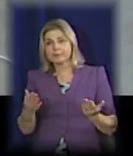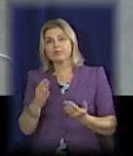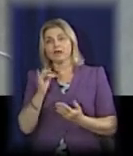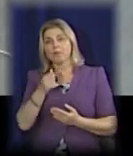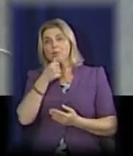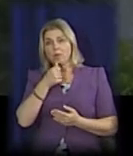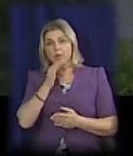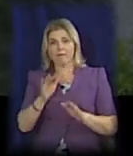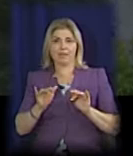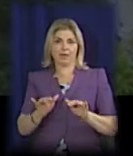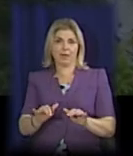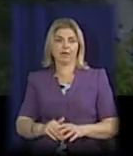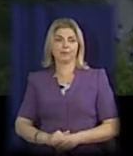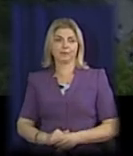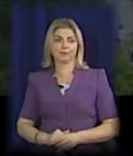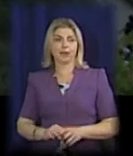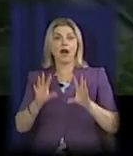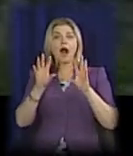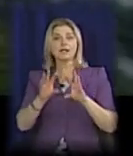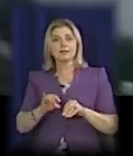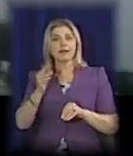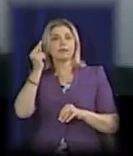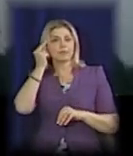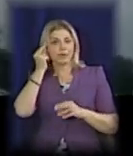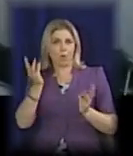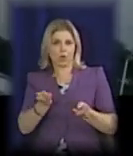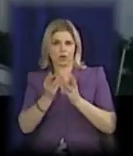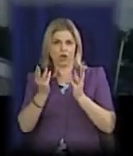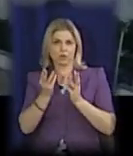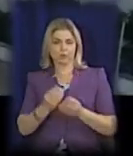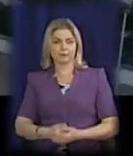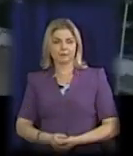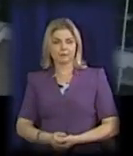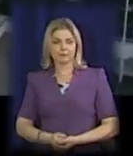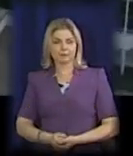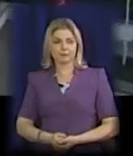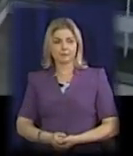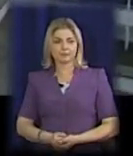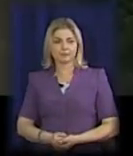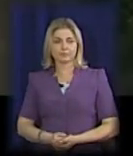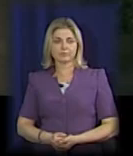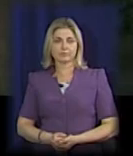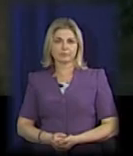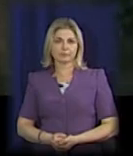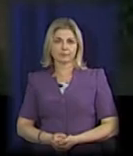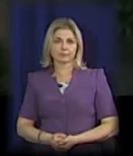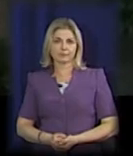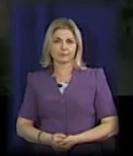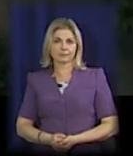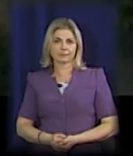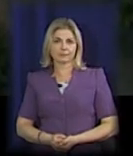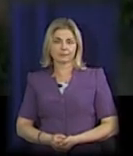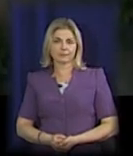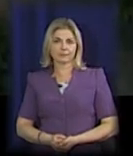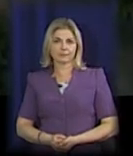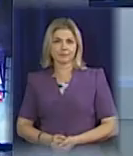дії. Гасили і умовну пожежу. Вікторія Андрушків, телевізійні новини